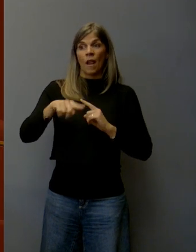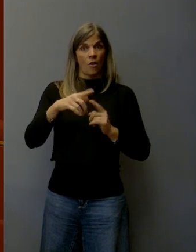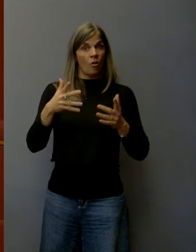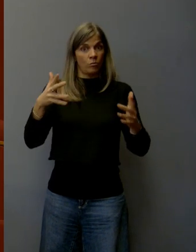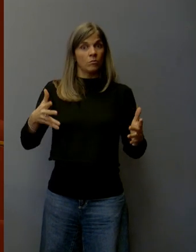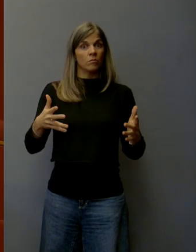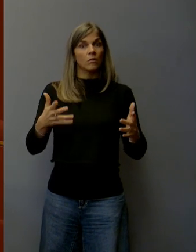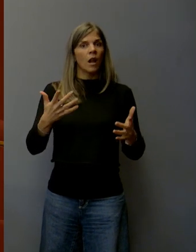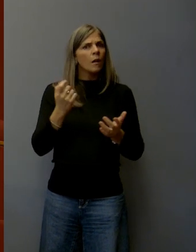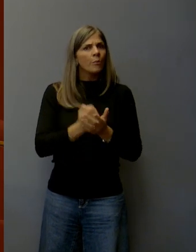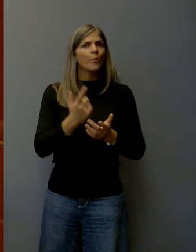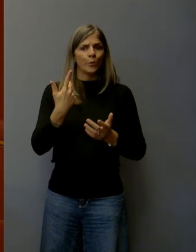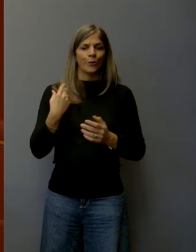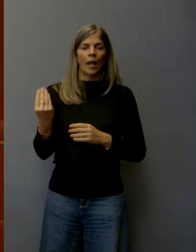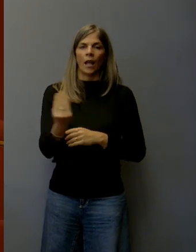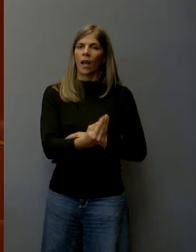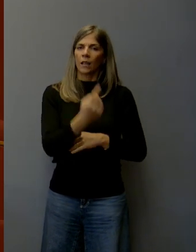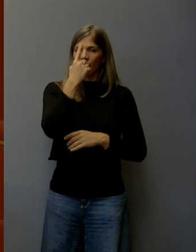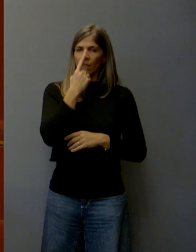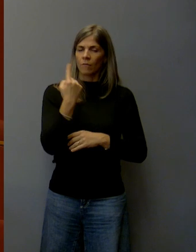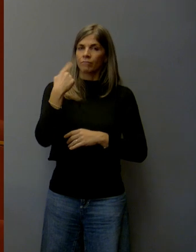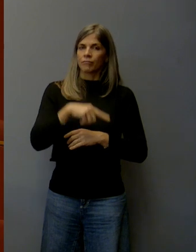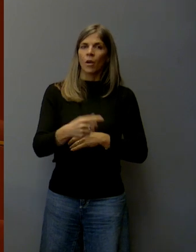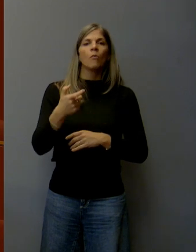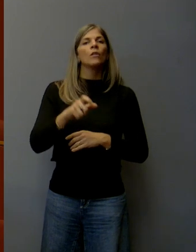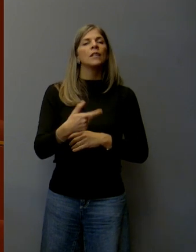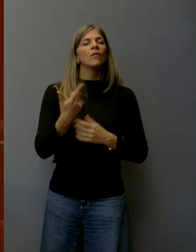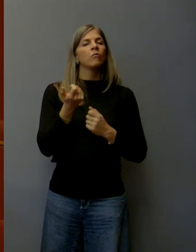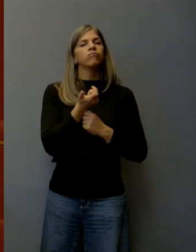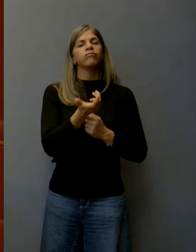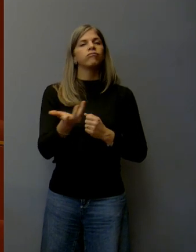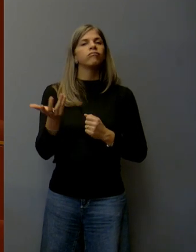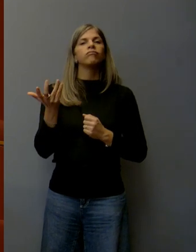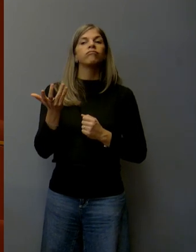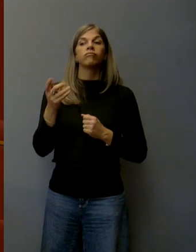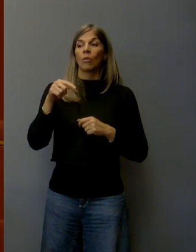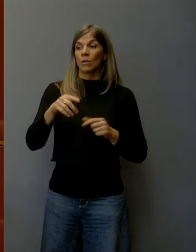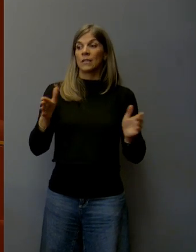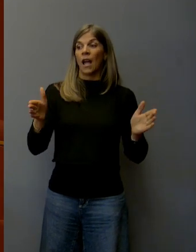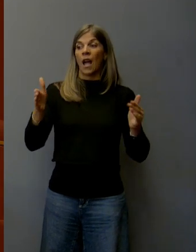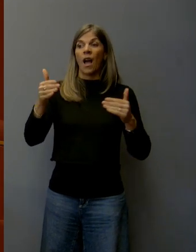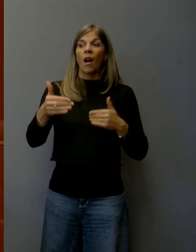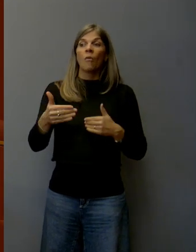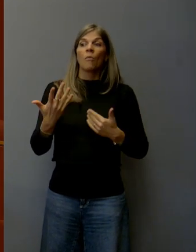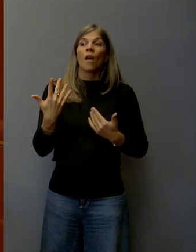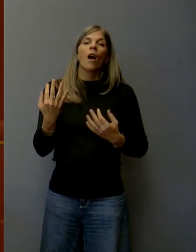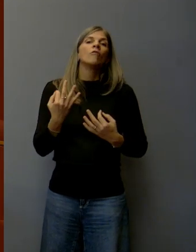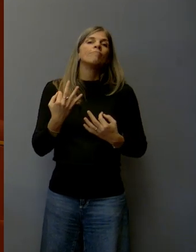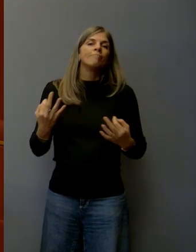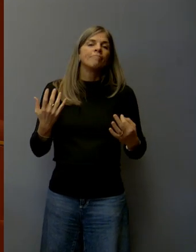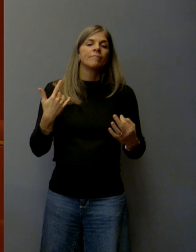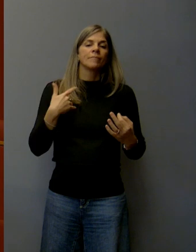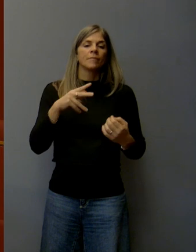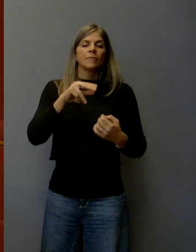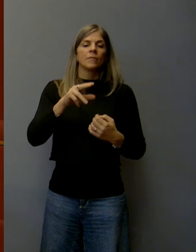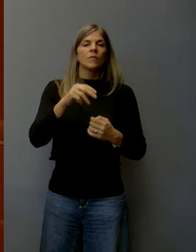molto spesso forse mi verrebbe da dire troppo spesso in quest'aula giustamente ricorrono